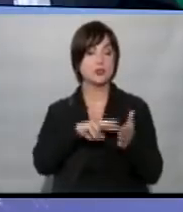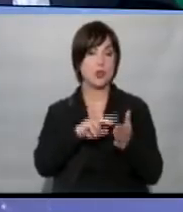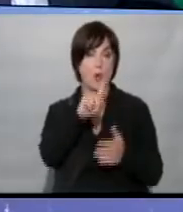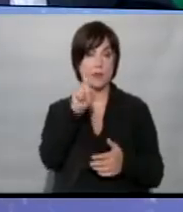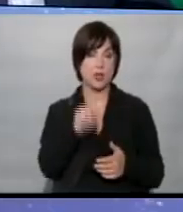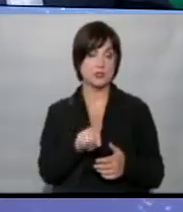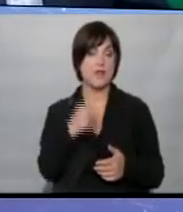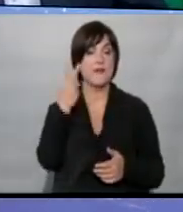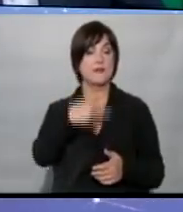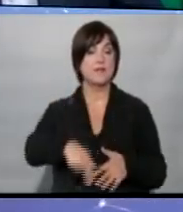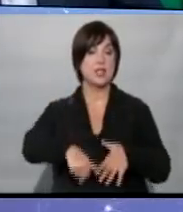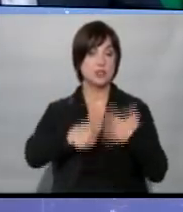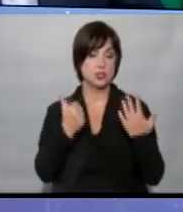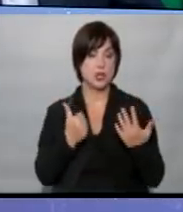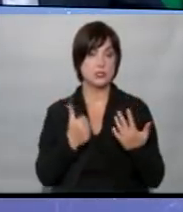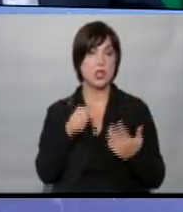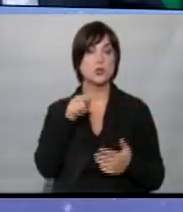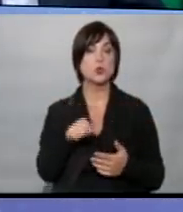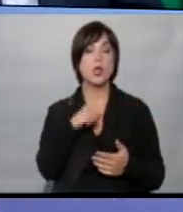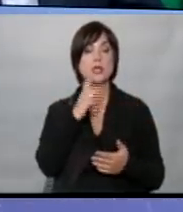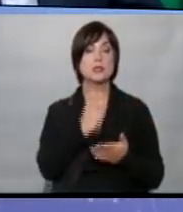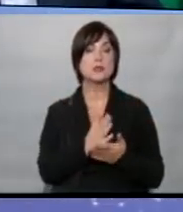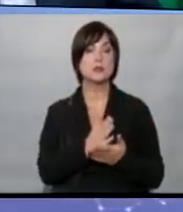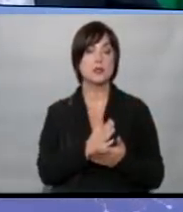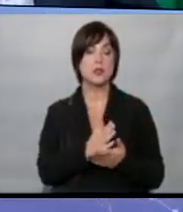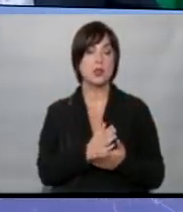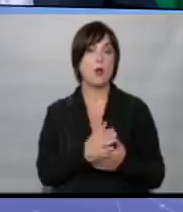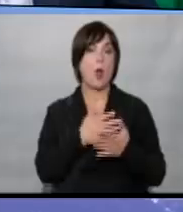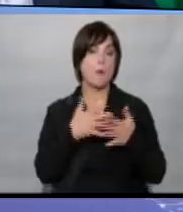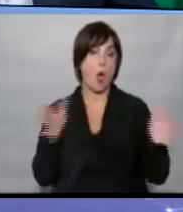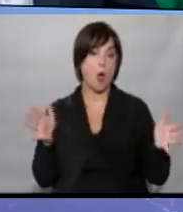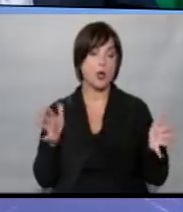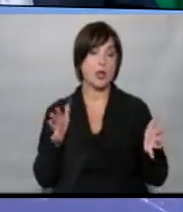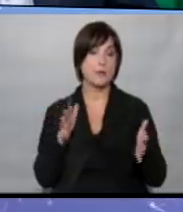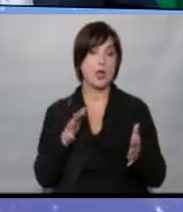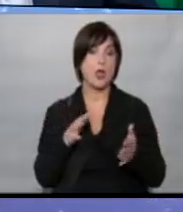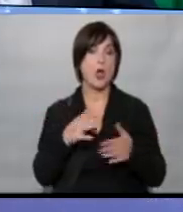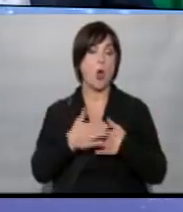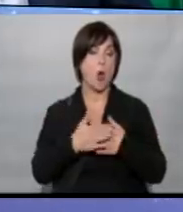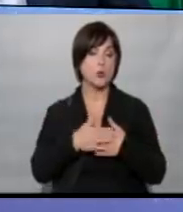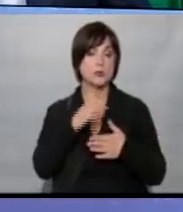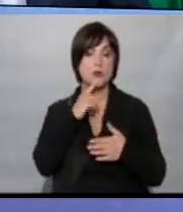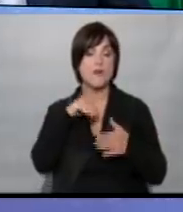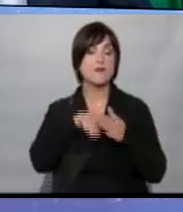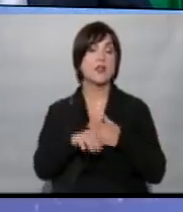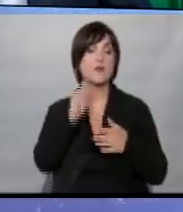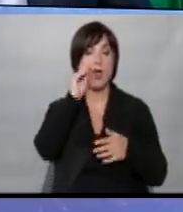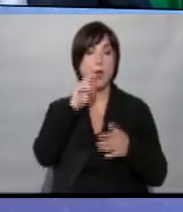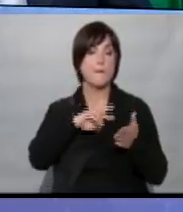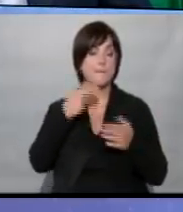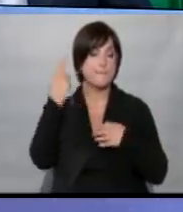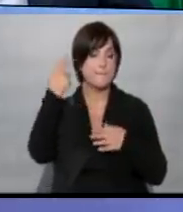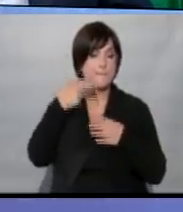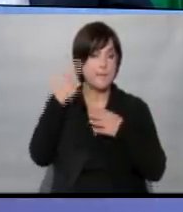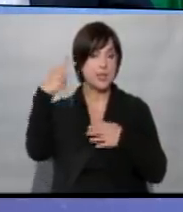ова е... 2006-та. Овде станува збор за глобална политика. Поголем конгломерат на односи кои што задираат во меѓународната политика и тоа